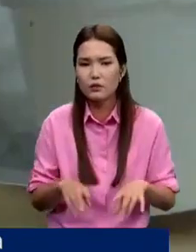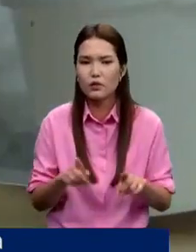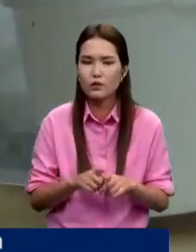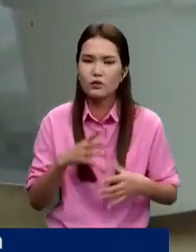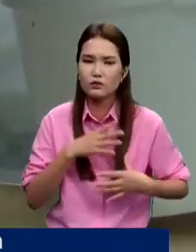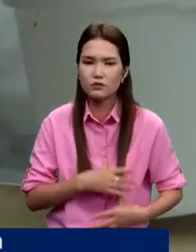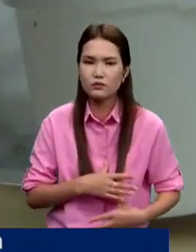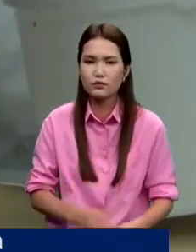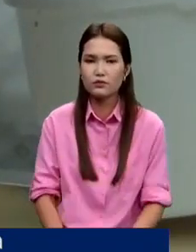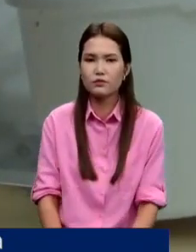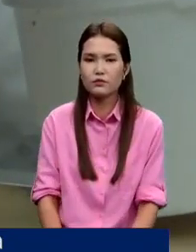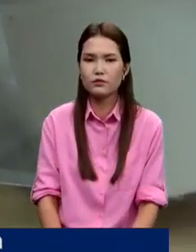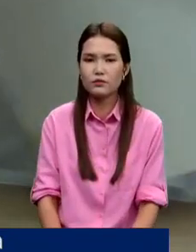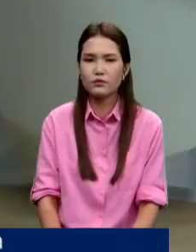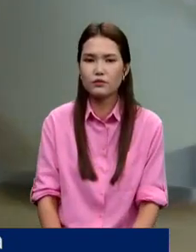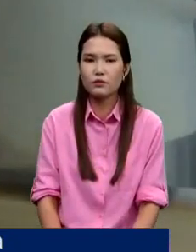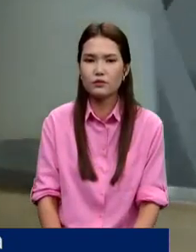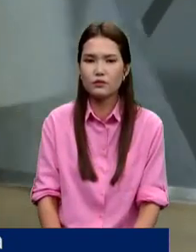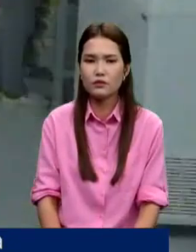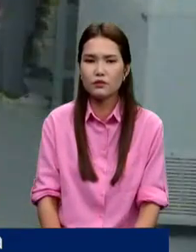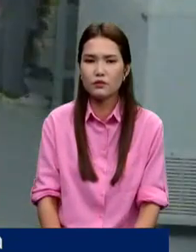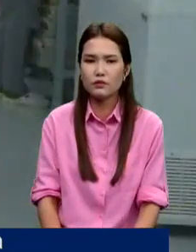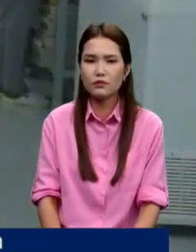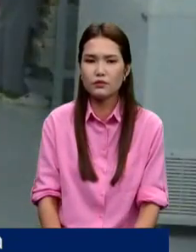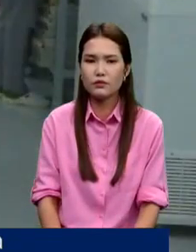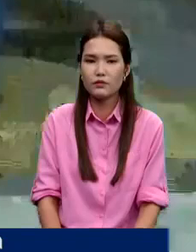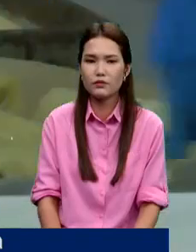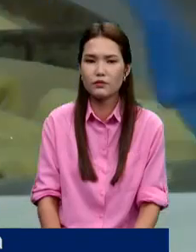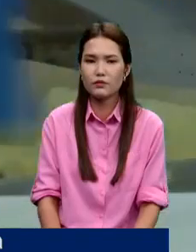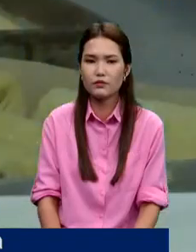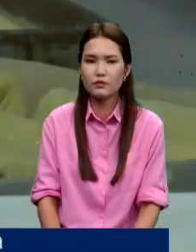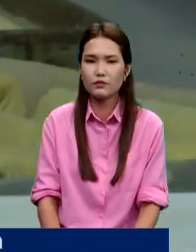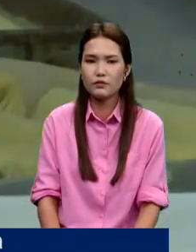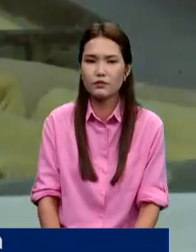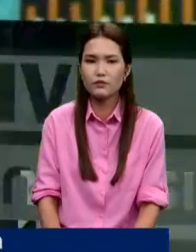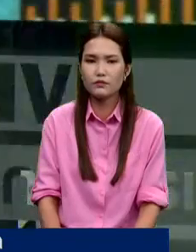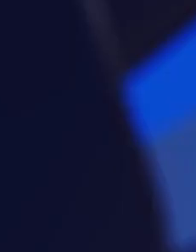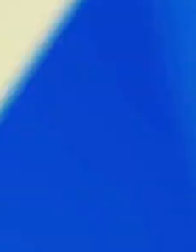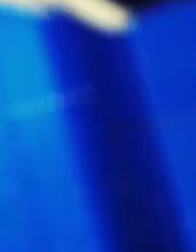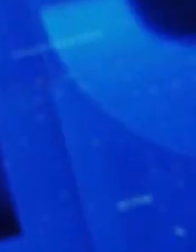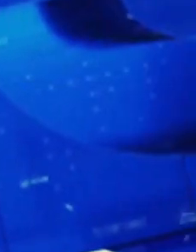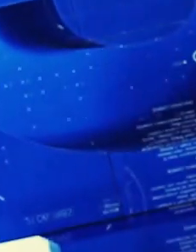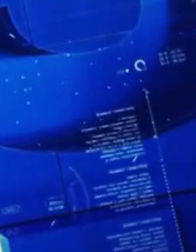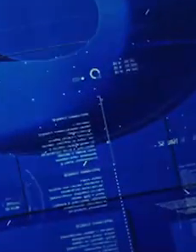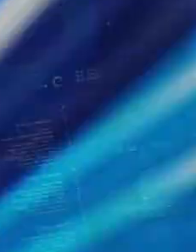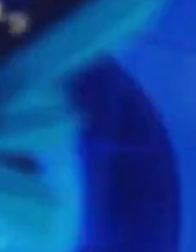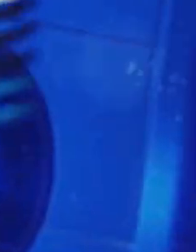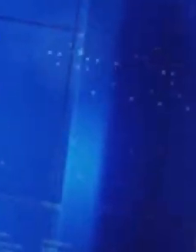керектігін айтты. Арнат Дүйсен, Болат Айтмолда, Атамекен Бизнес арнасы, Алматы.